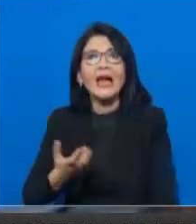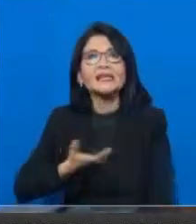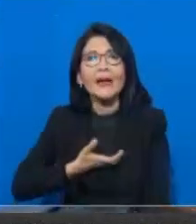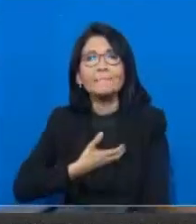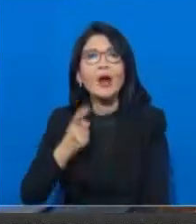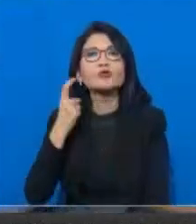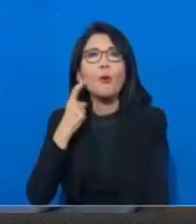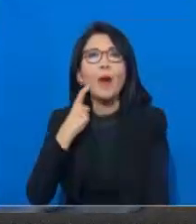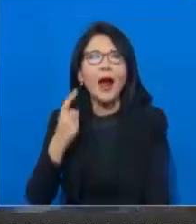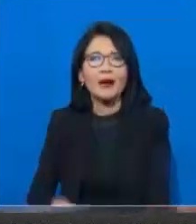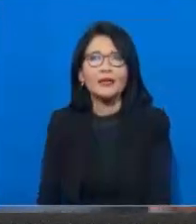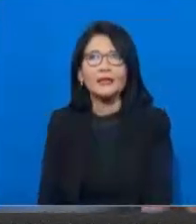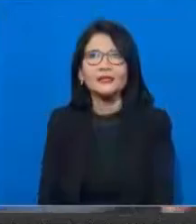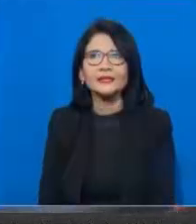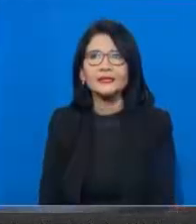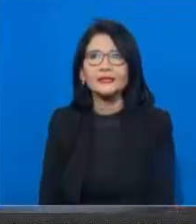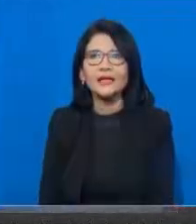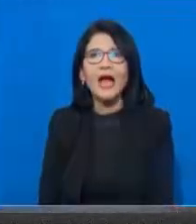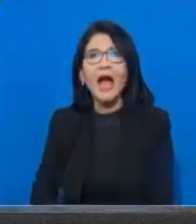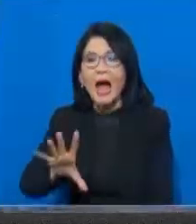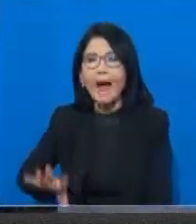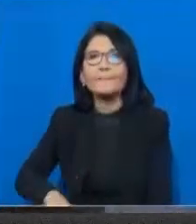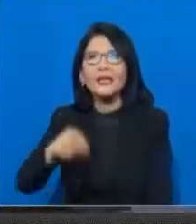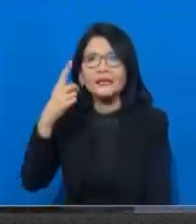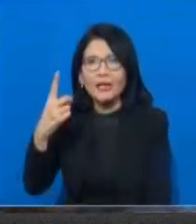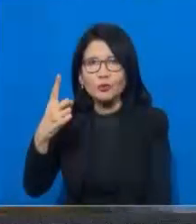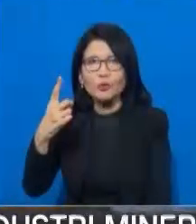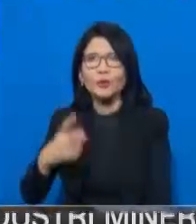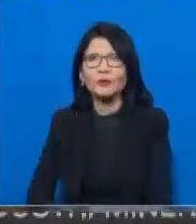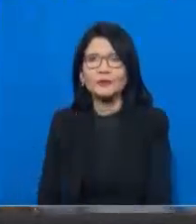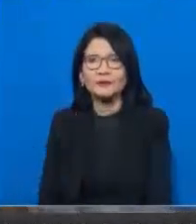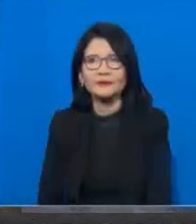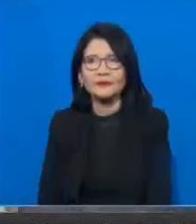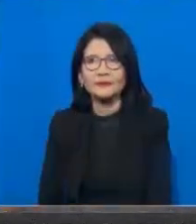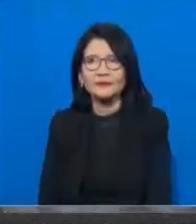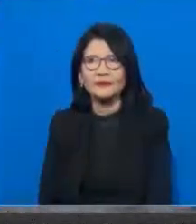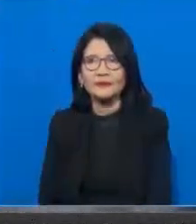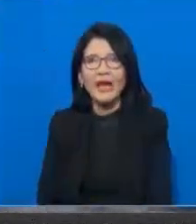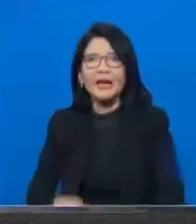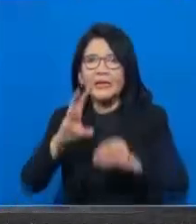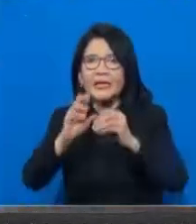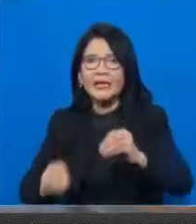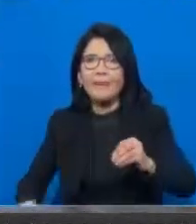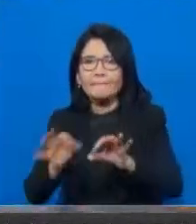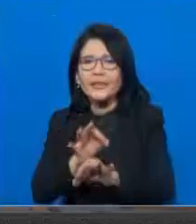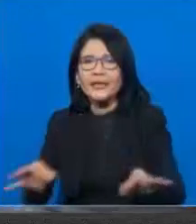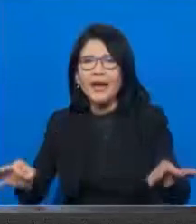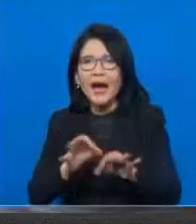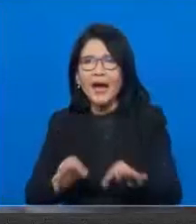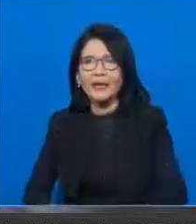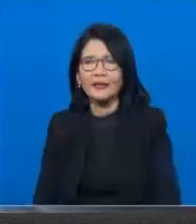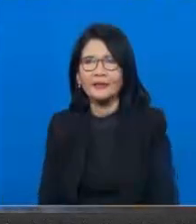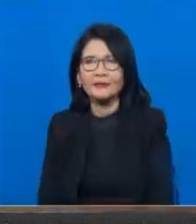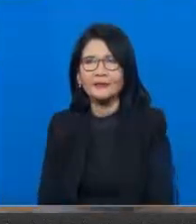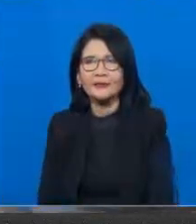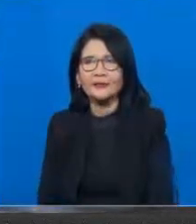Mbak, caranya, Mbak? Ambil satu. Ambil satu. Terus? Dirapikan. Dirapikan. Iya. Nah,